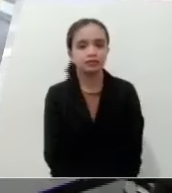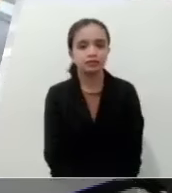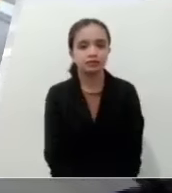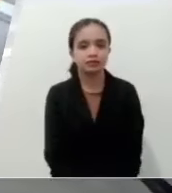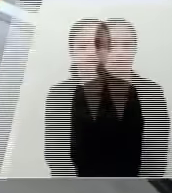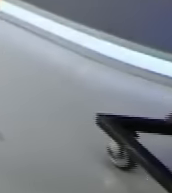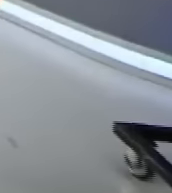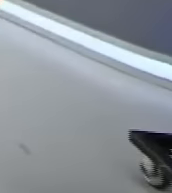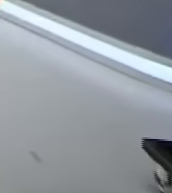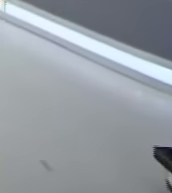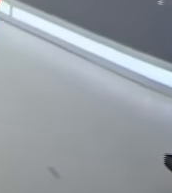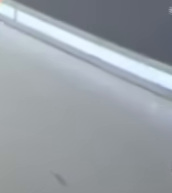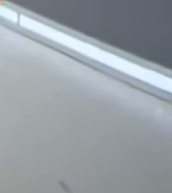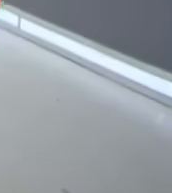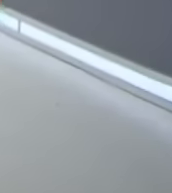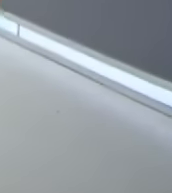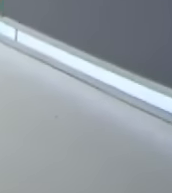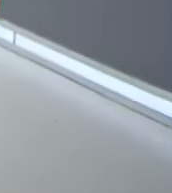Oras